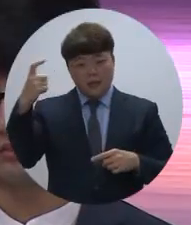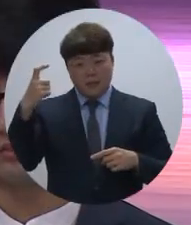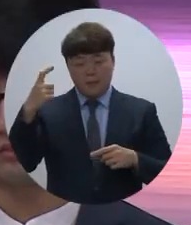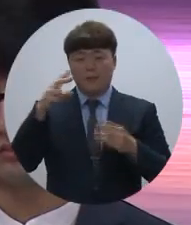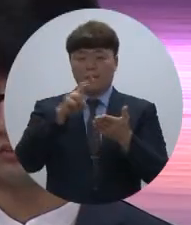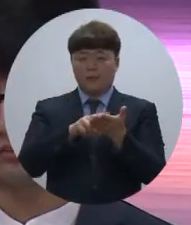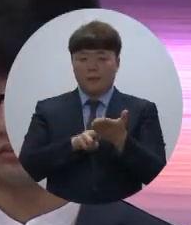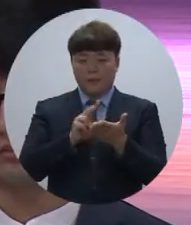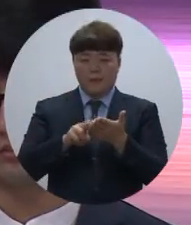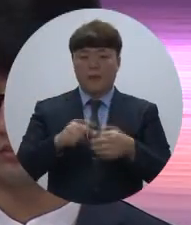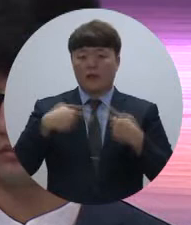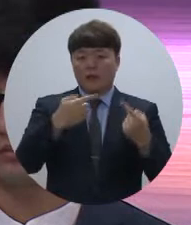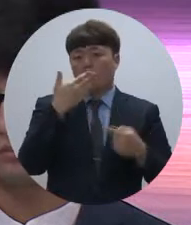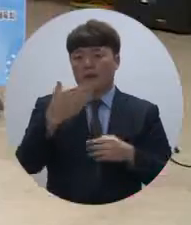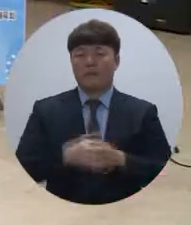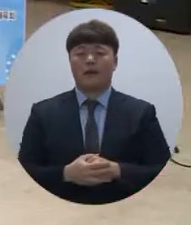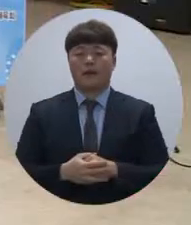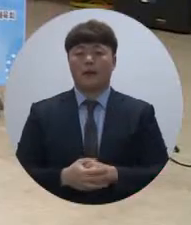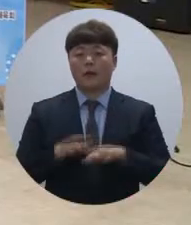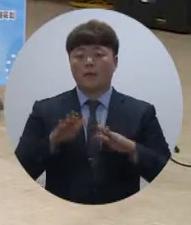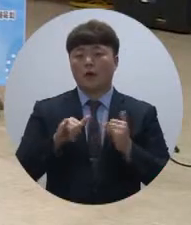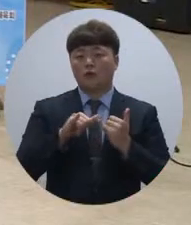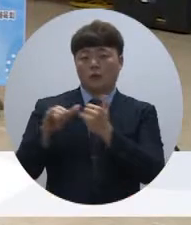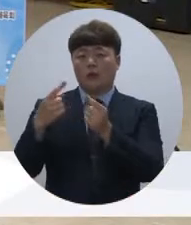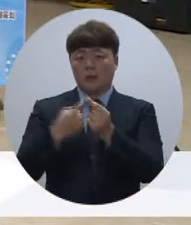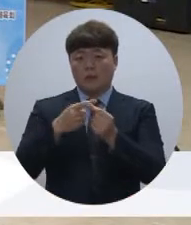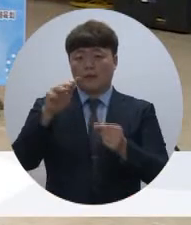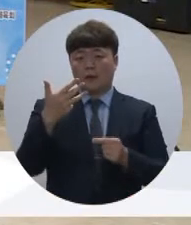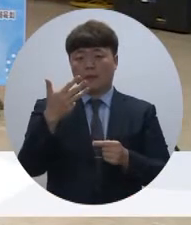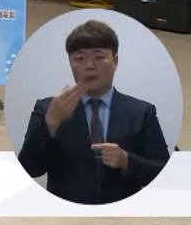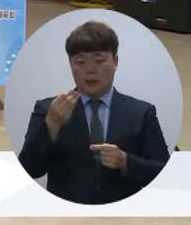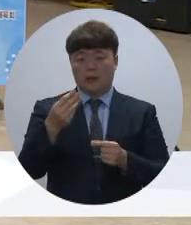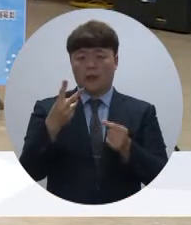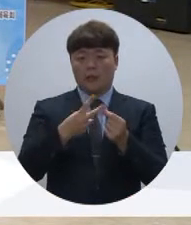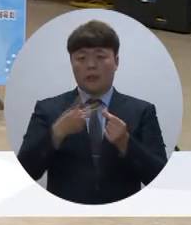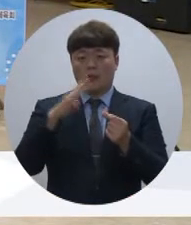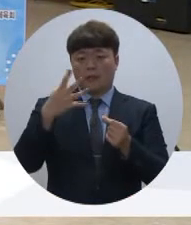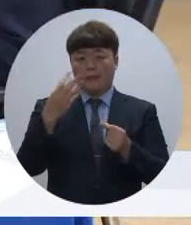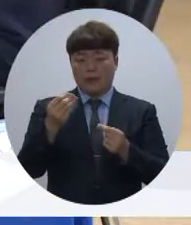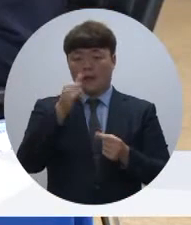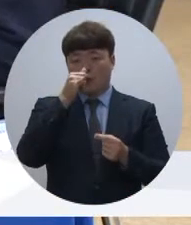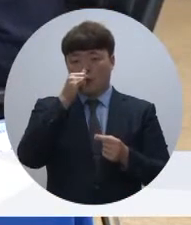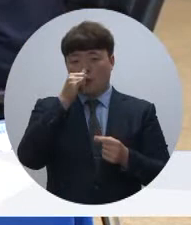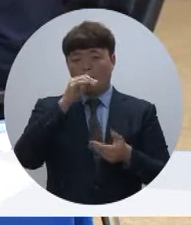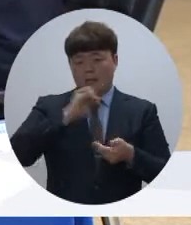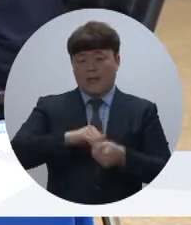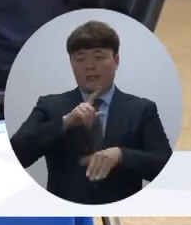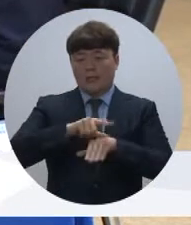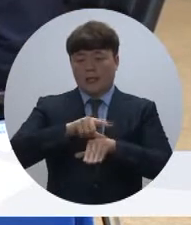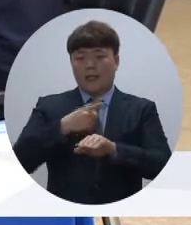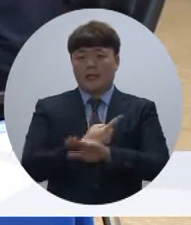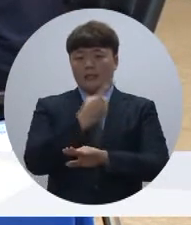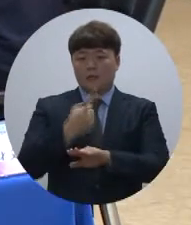정상 기념대국에 참가하게 됩니다. 우승 상금 800만 원, 준우승 400만 원이며 제한 시간은 각